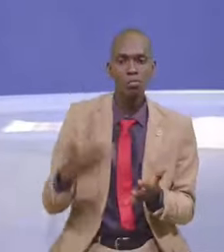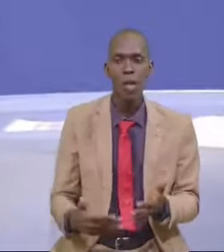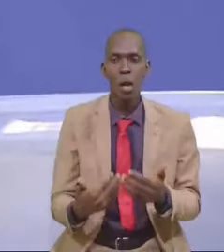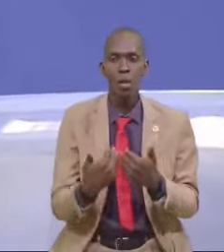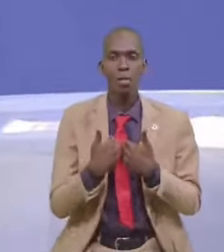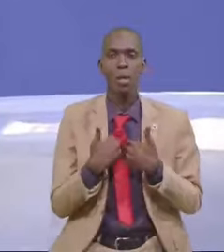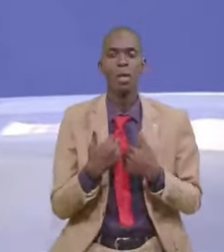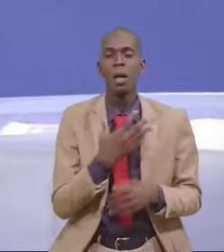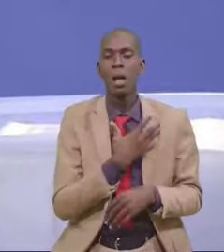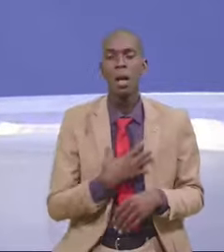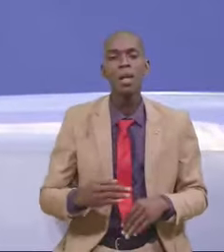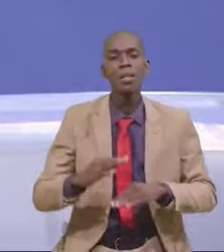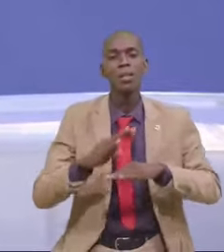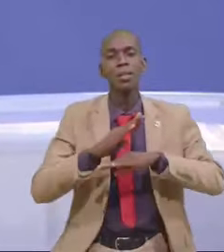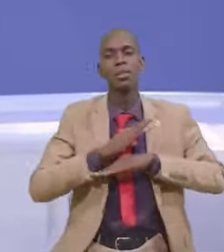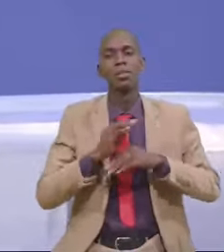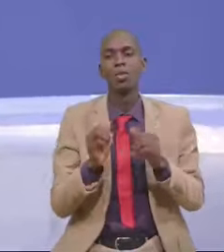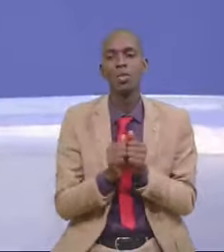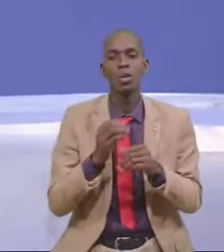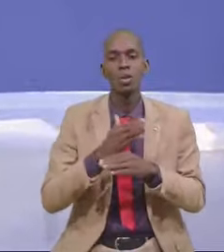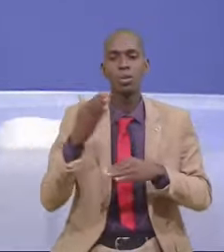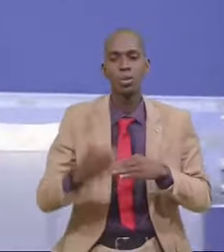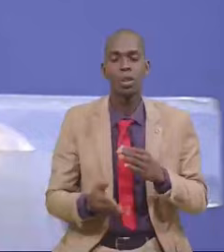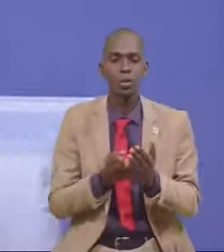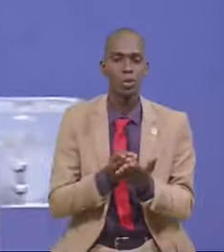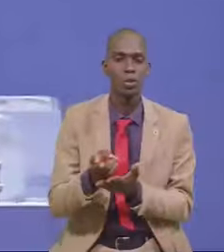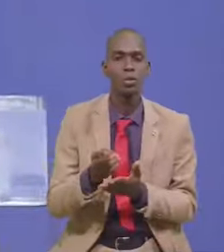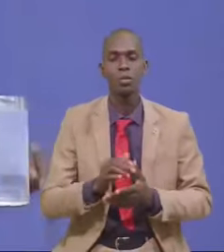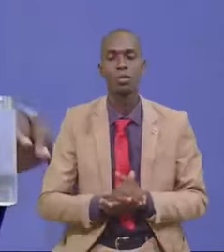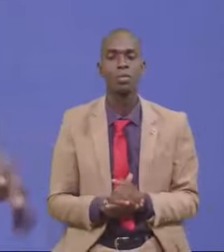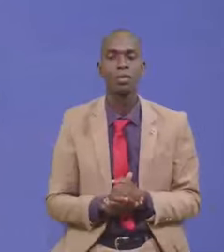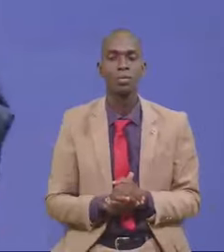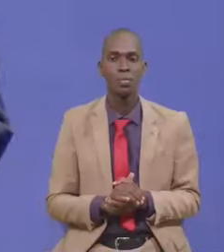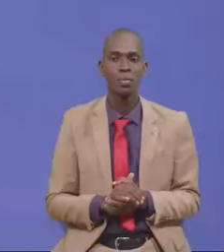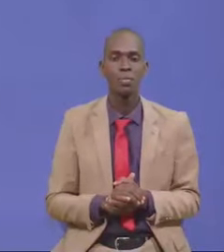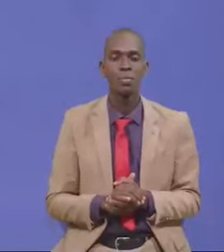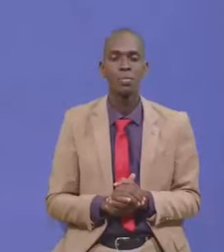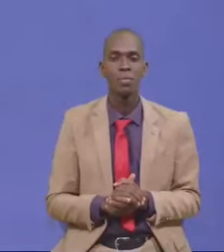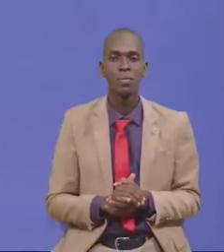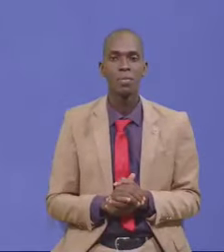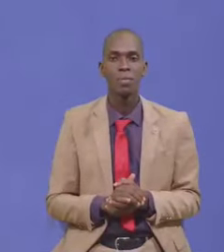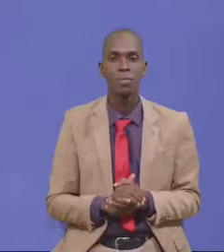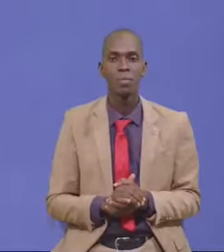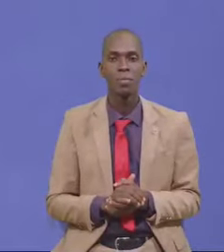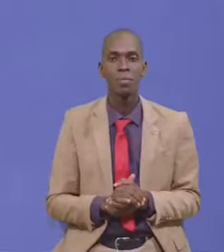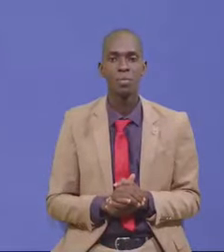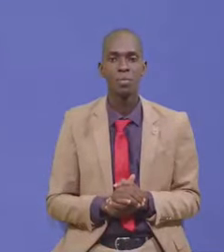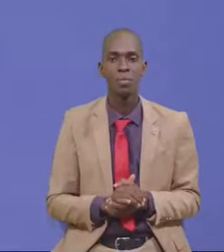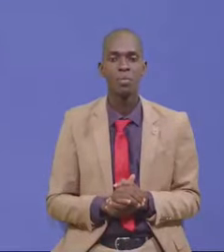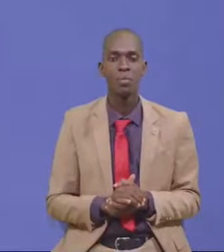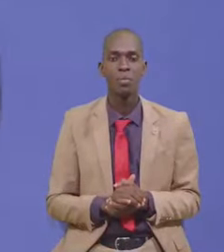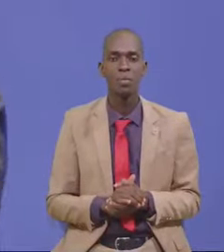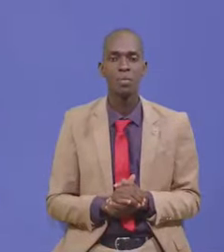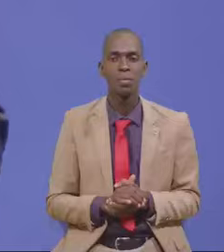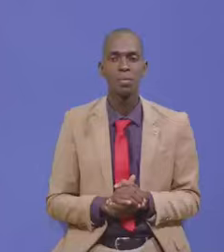la possession inestimable est la satisfaction avec la vérité totale. Voyons le